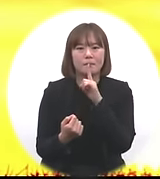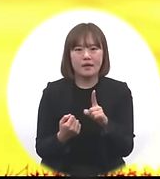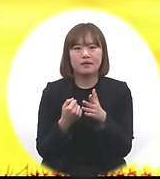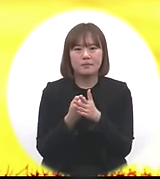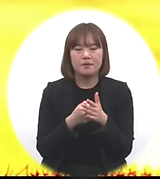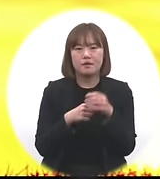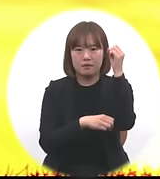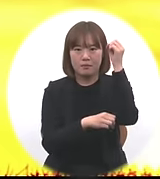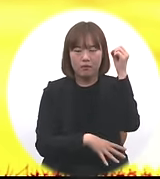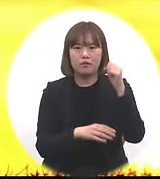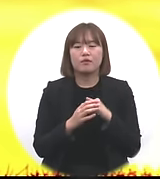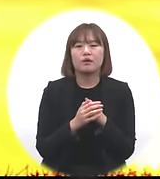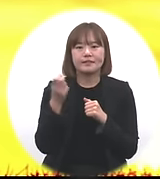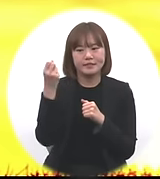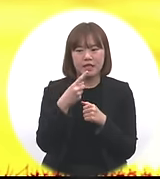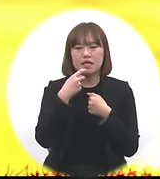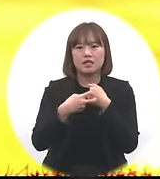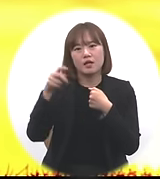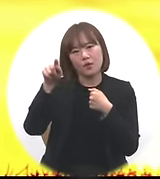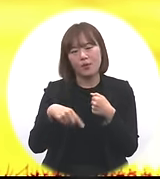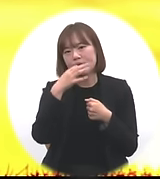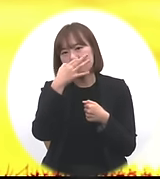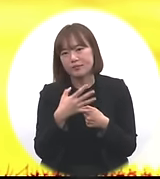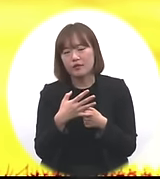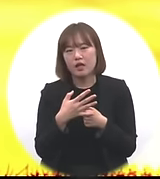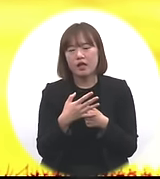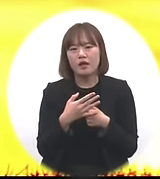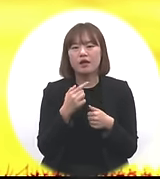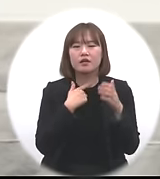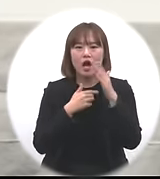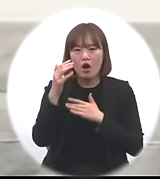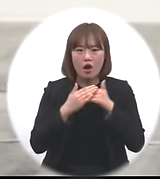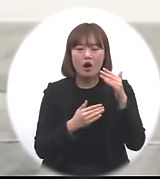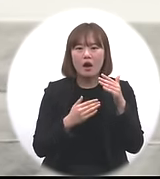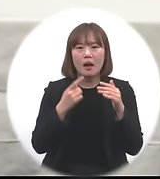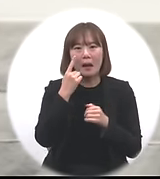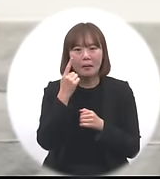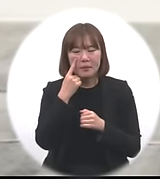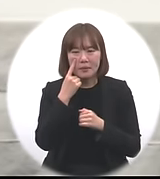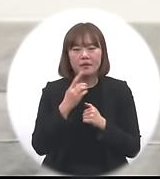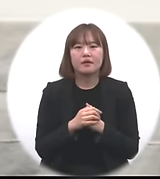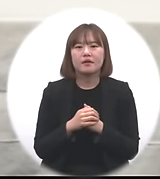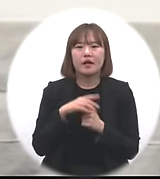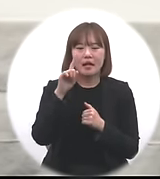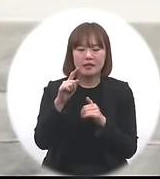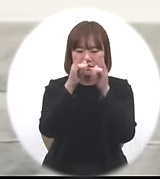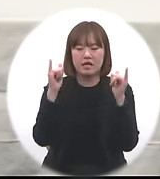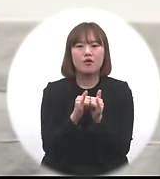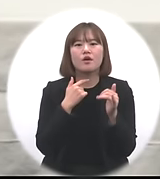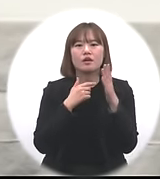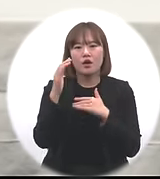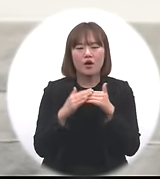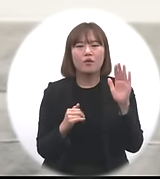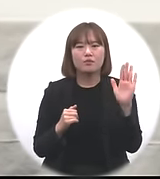때문에 기본적으로는 애가 자주 치과에 오고 힘든 걸 조금씩 겪어나가서 어려운 일을 겪어나갈 수 있는 하나의 사회